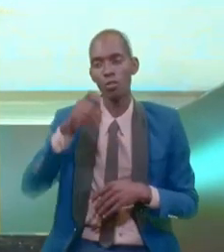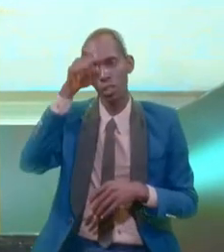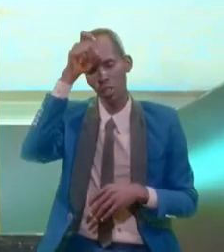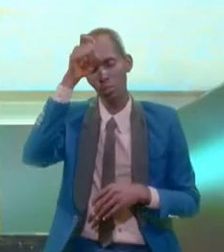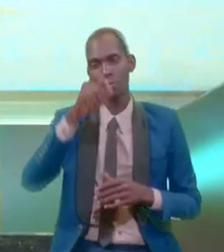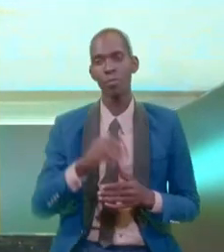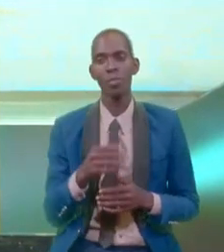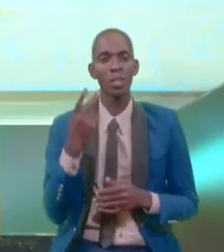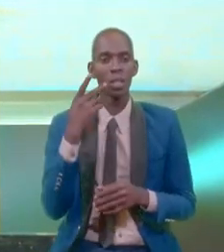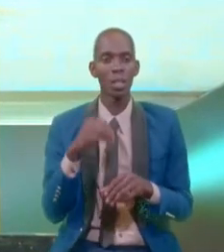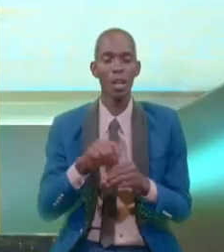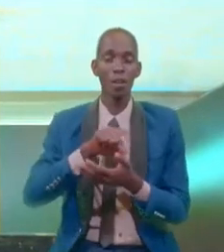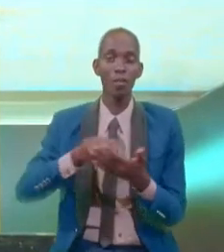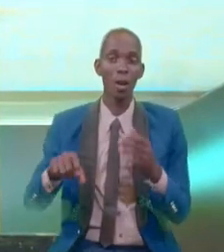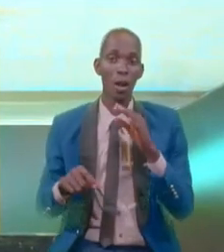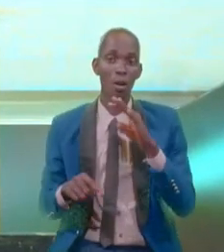verset 41.